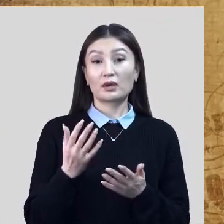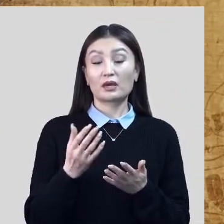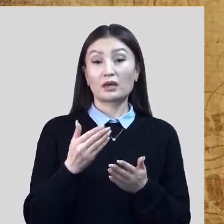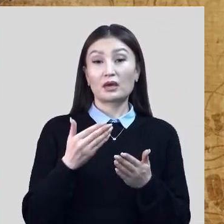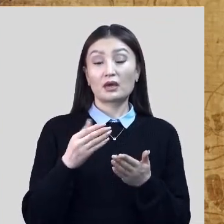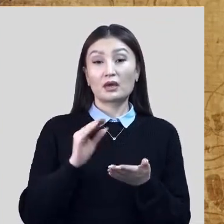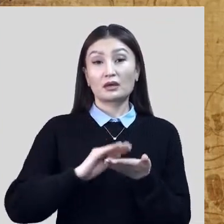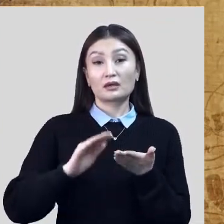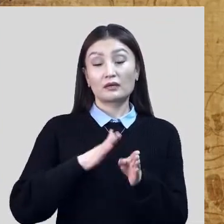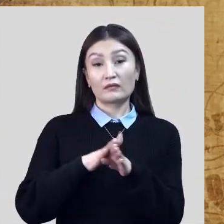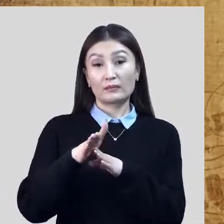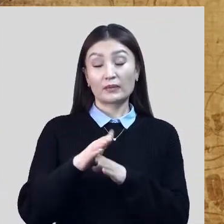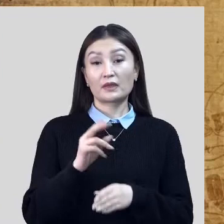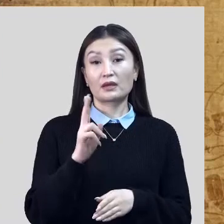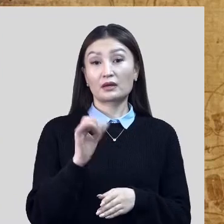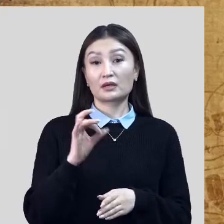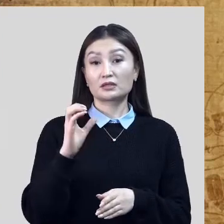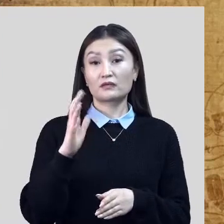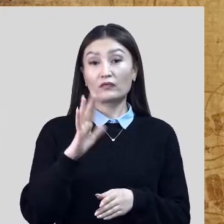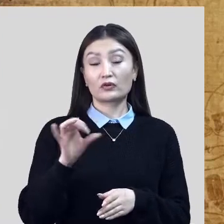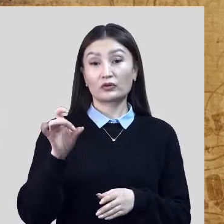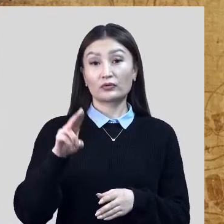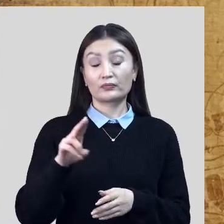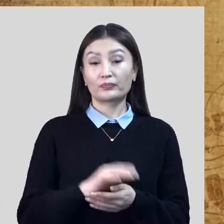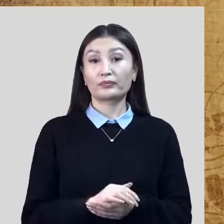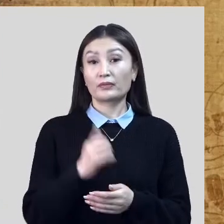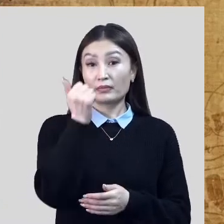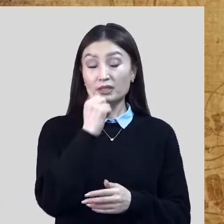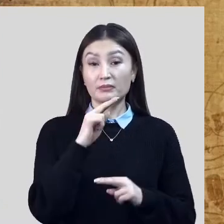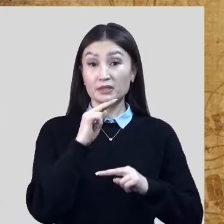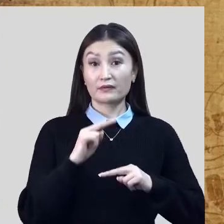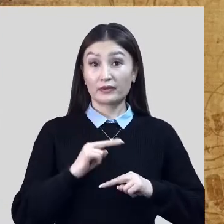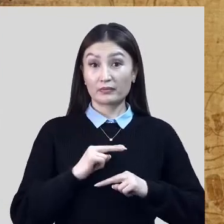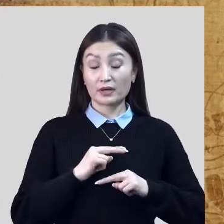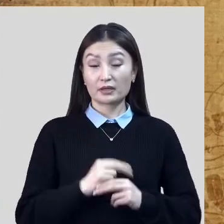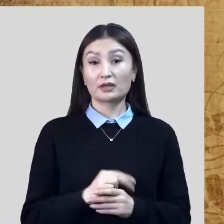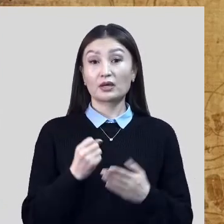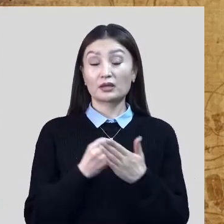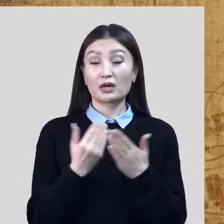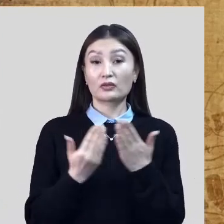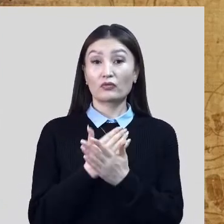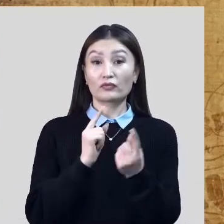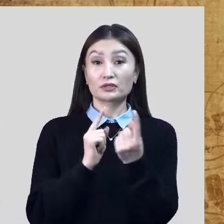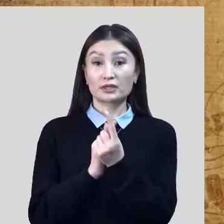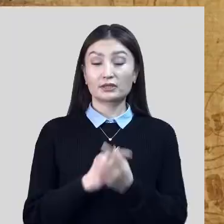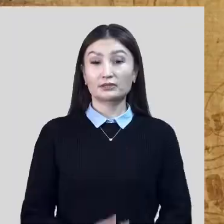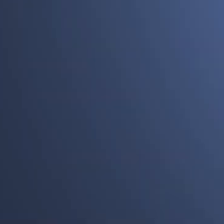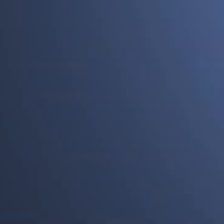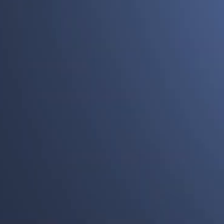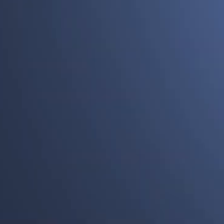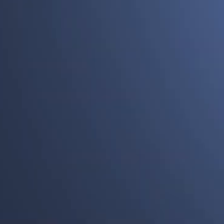разгадали наш кроссворд. Спасибо за внимание. До новых встреч!